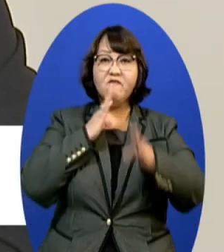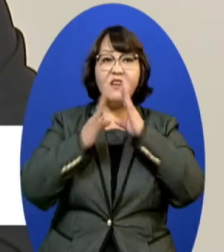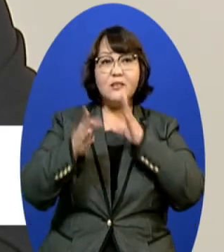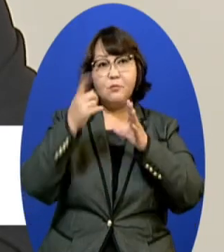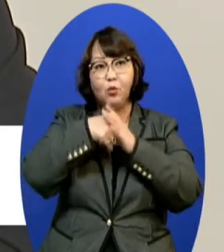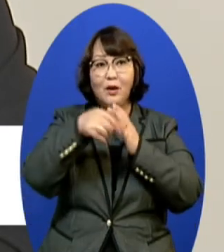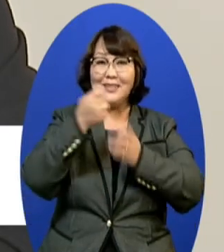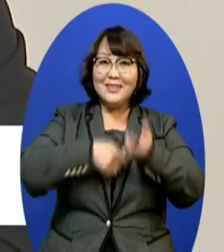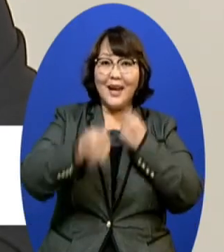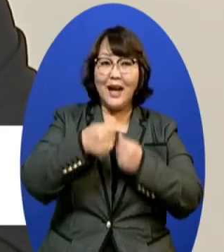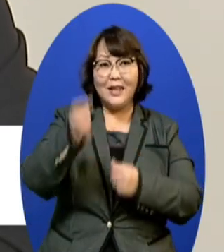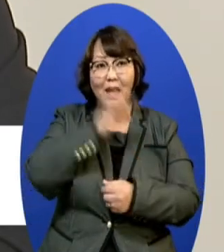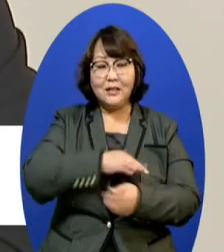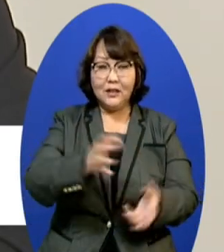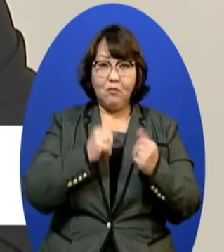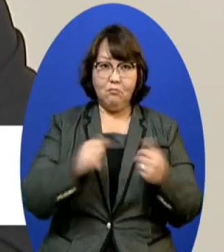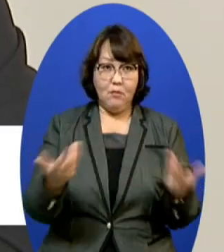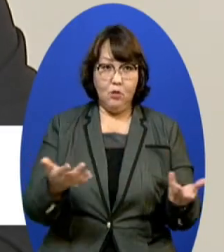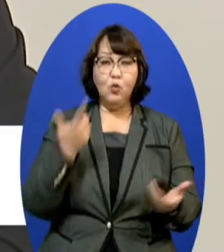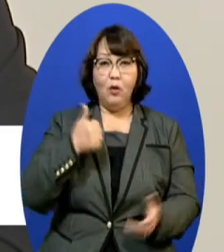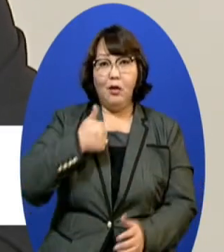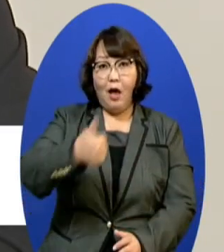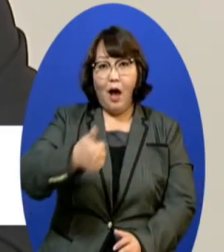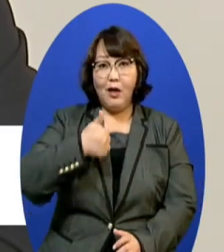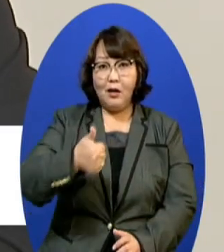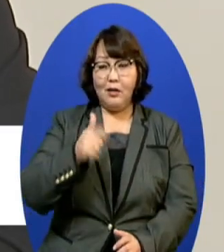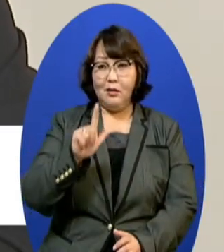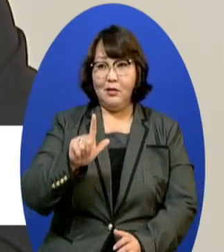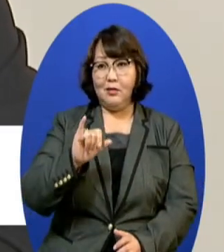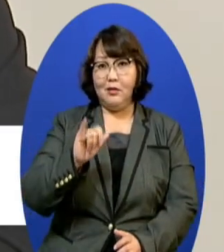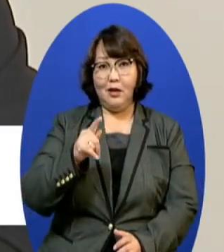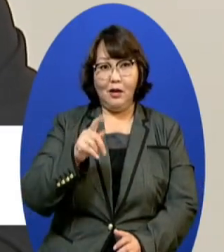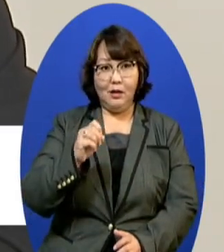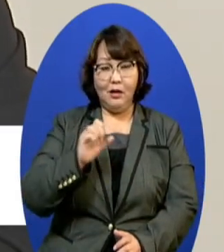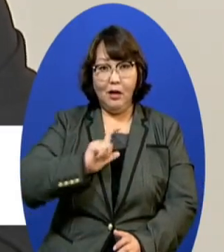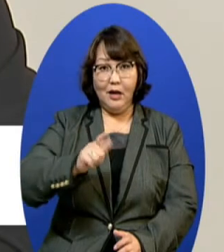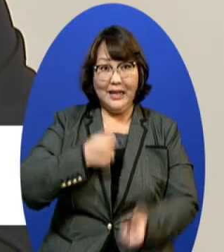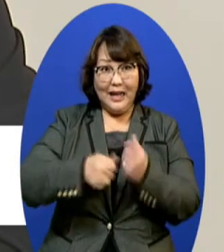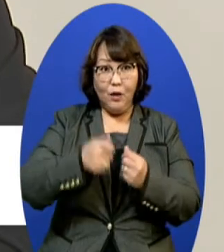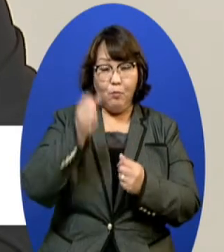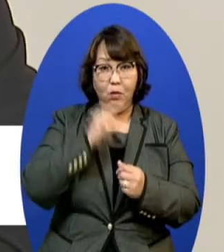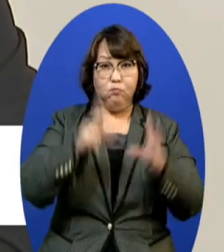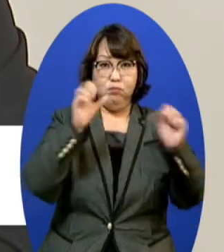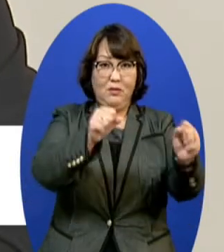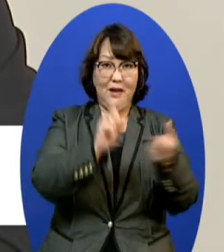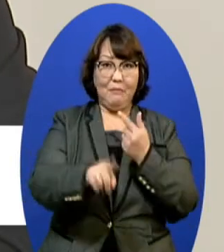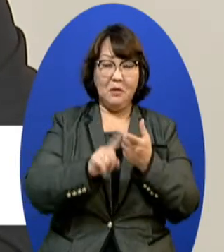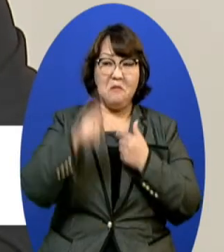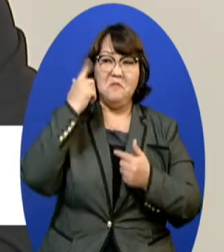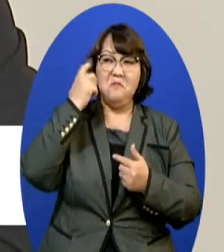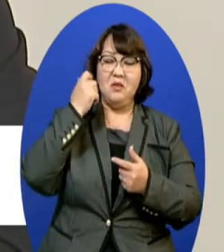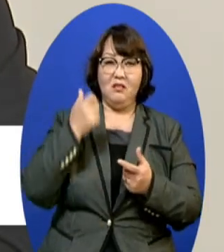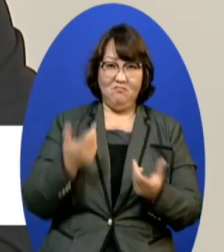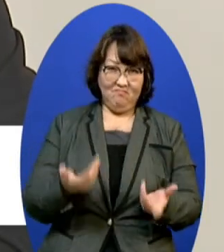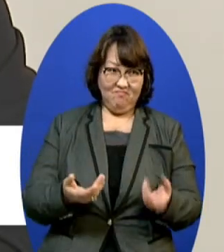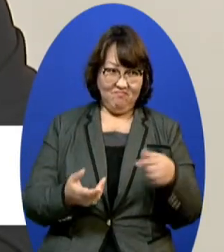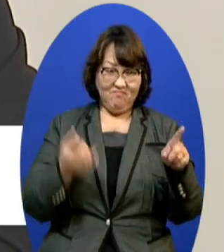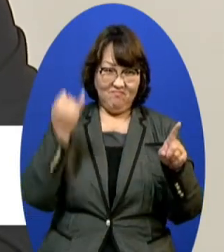байхгүй. Зөвхөн лайк, шеэр нь л явж байгаа. Тэр зараад эхлэх юм бол өдр өөрснөө баригдан гэдэг юм мэдчихв. За вебсайтны үед байна. Вебсайтыг бол